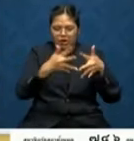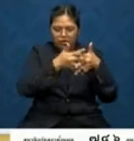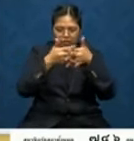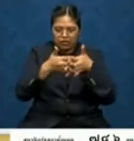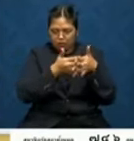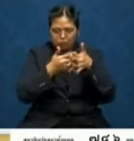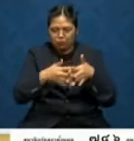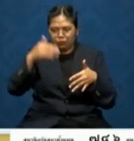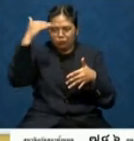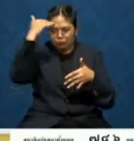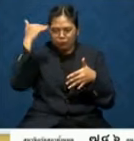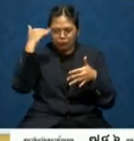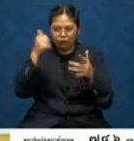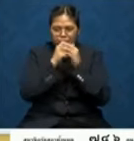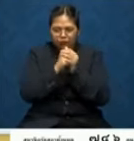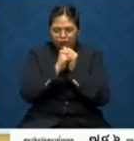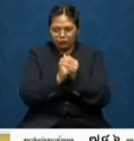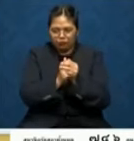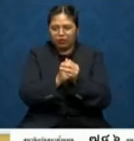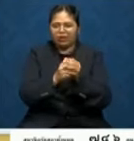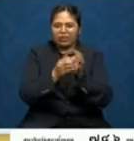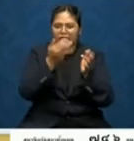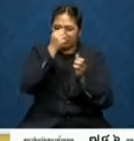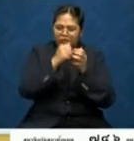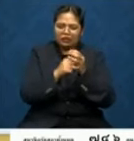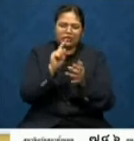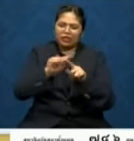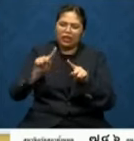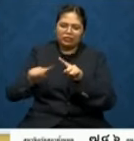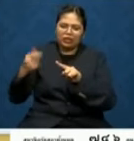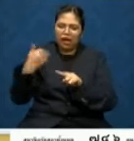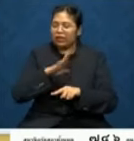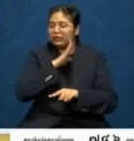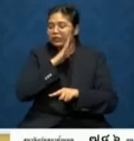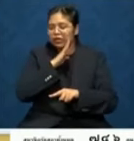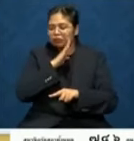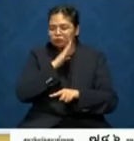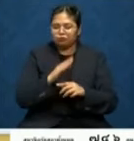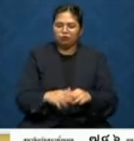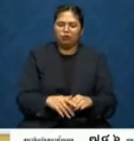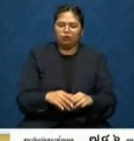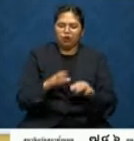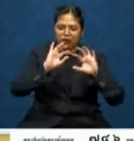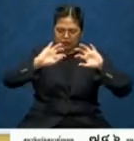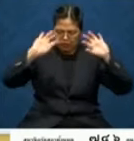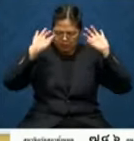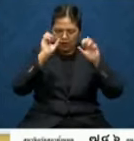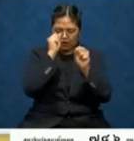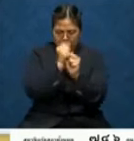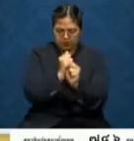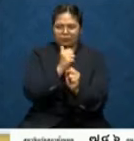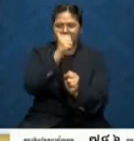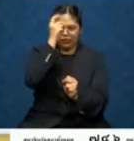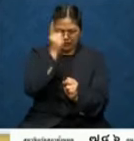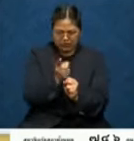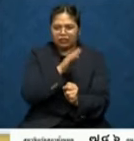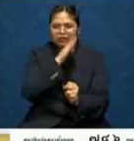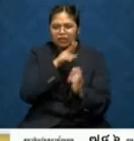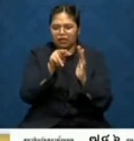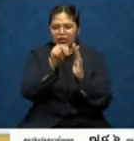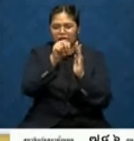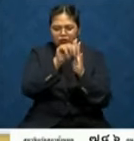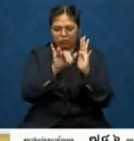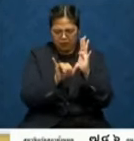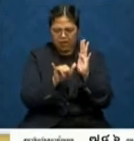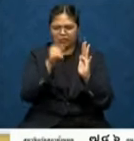ปุ่นเกาหลีและจีนซึ่งสามารถทำได้ถ้ารัฐบาลตั้งใจจริงและมีนโยบายที่ชัดเจนรัฐบาลจะต้อง